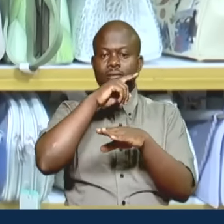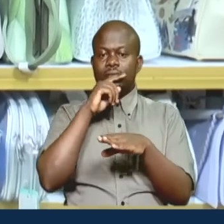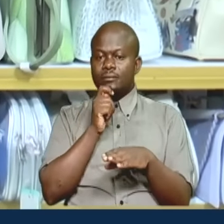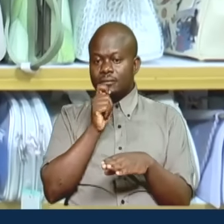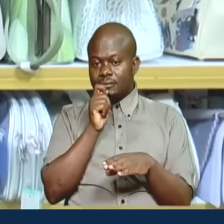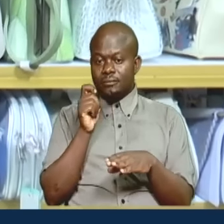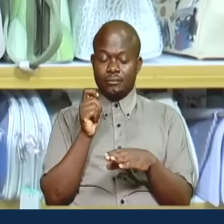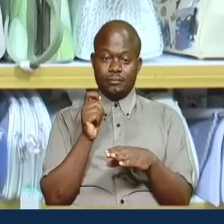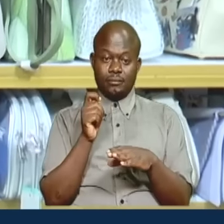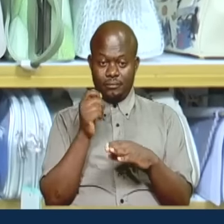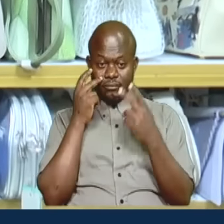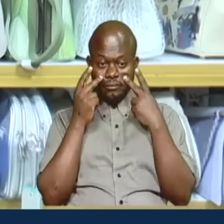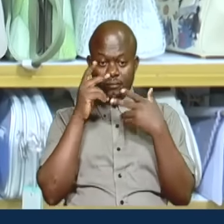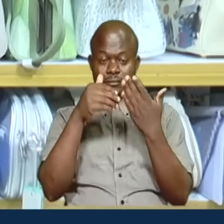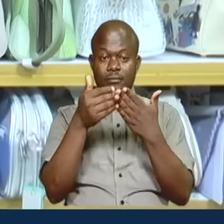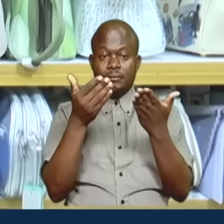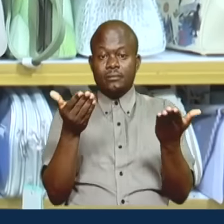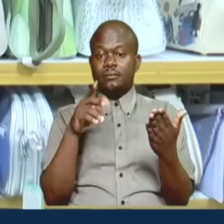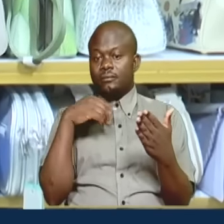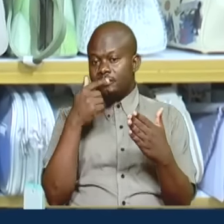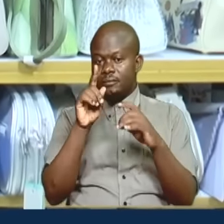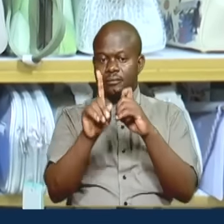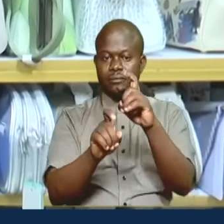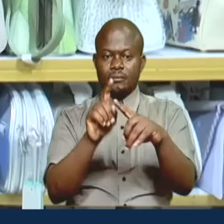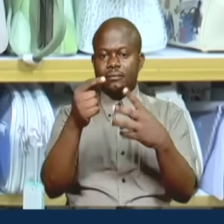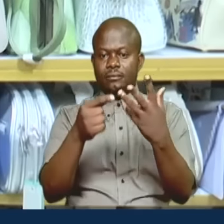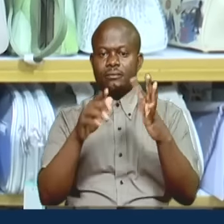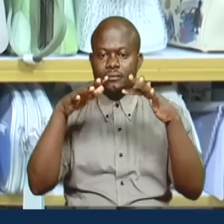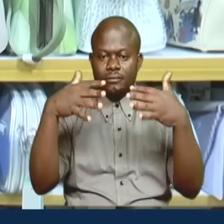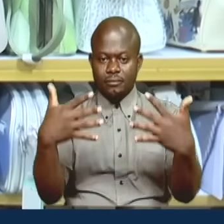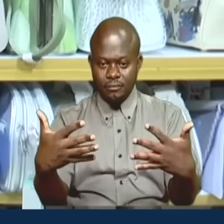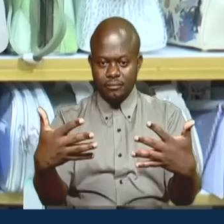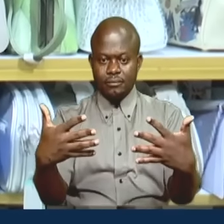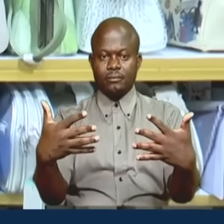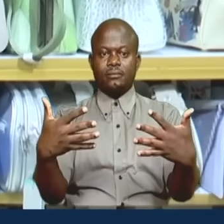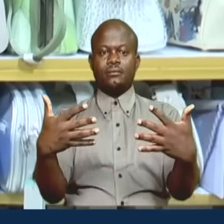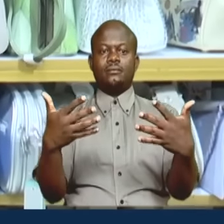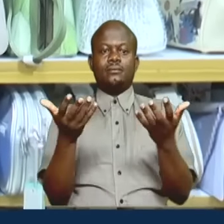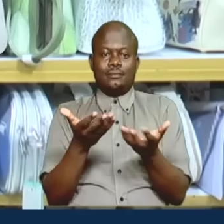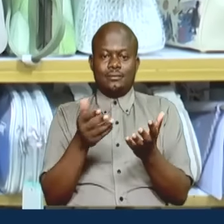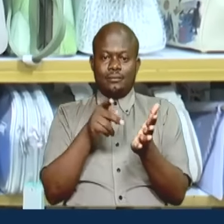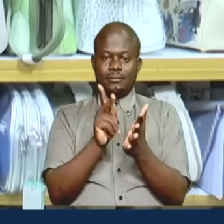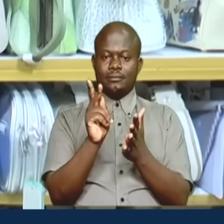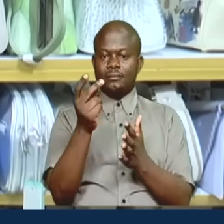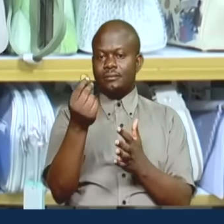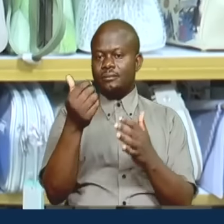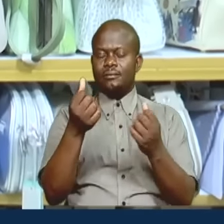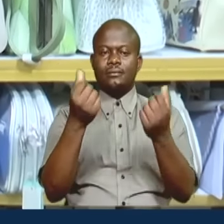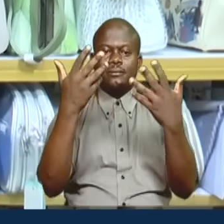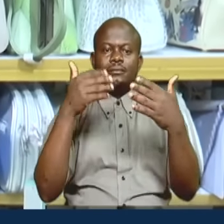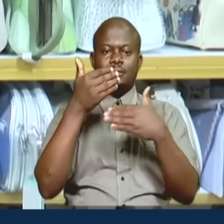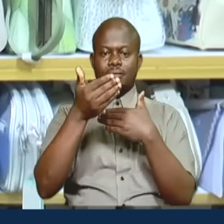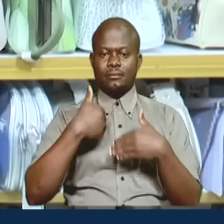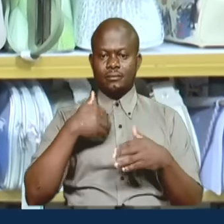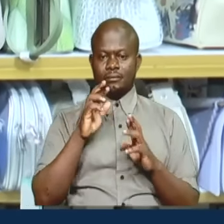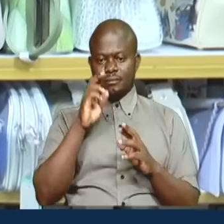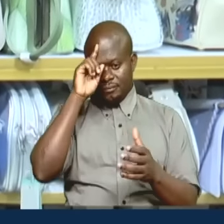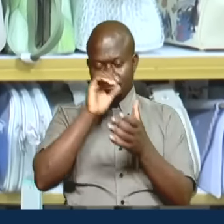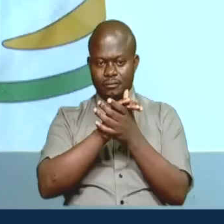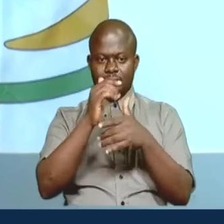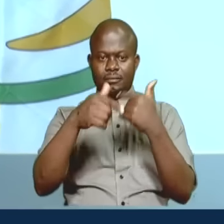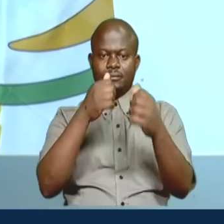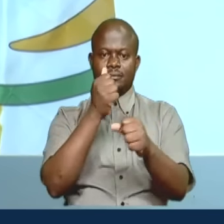ubaza nibura ubona n'ukubaza iki kintu kimeze gute, ese kigura ngahe, ukagira icyizere cyo gukomeza gukora